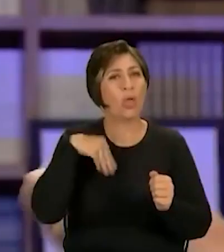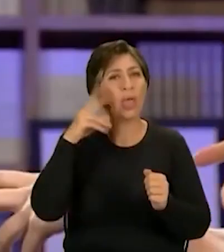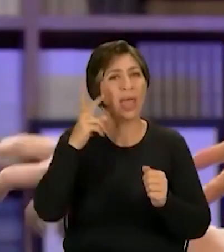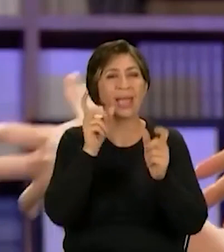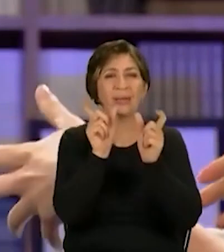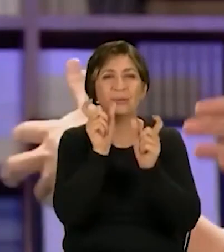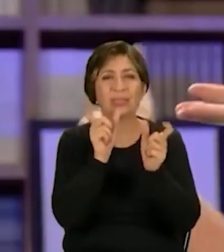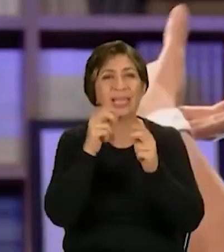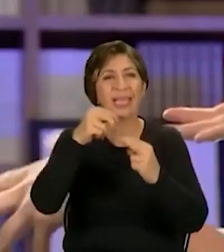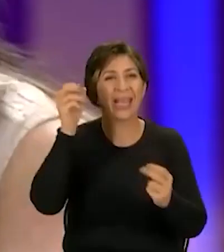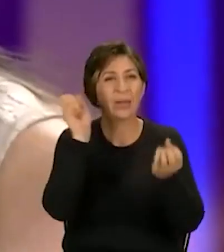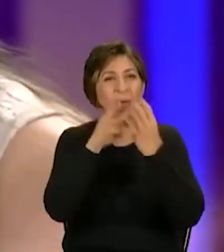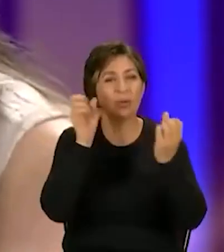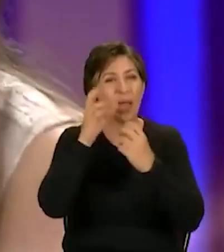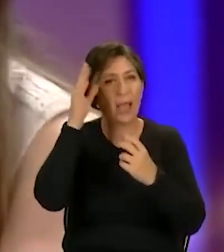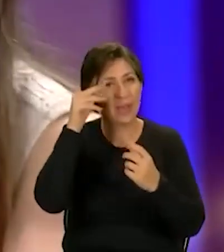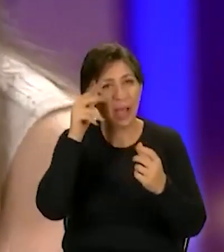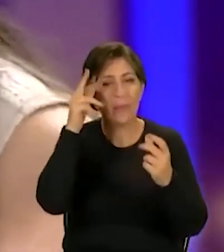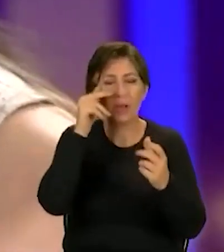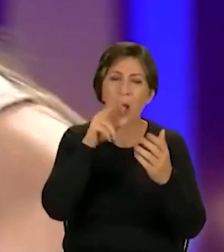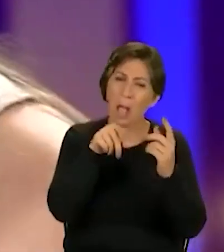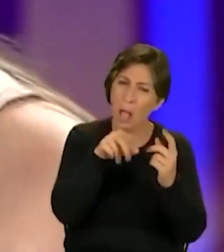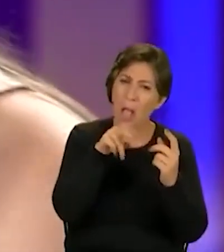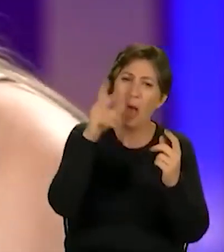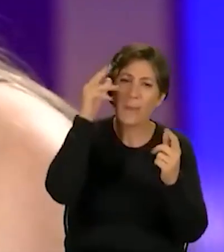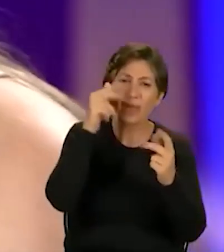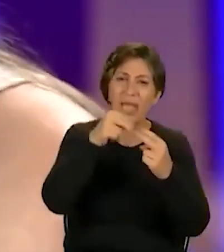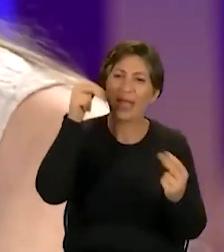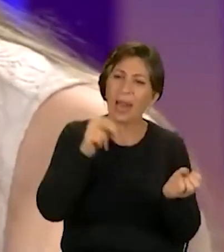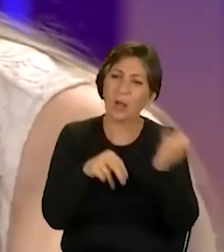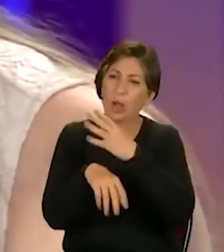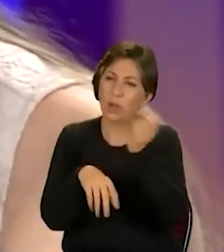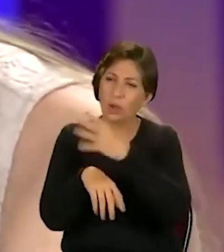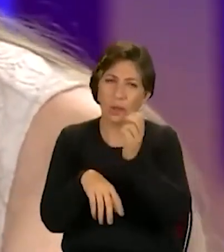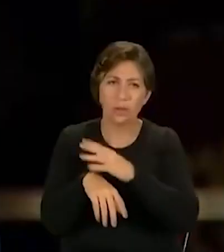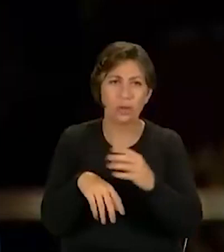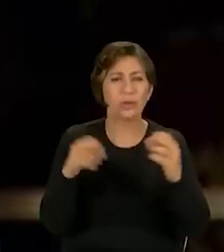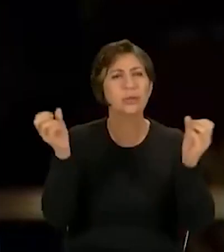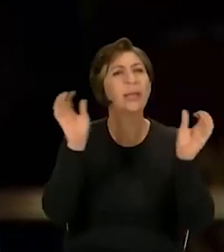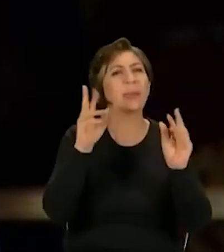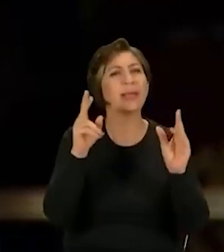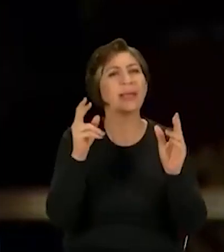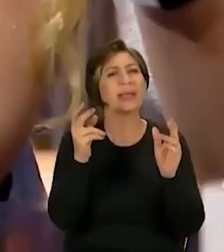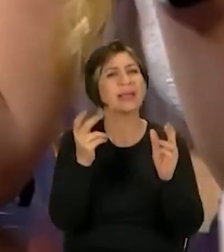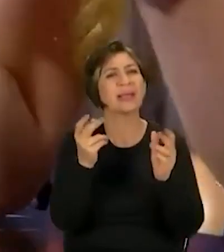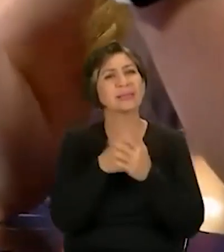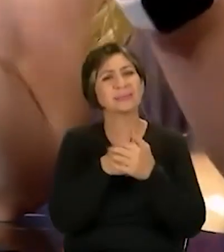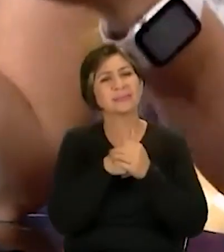küçük küçük hikayeler falan gönderiyor bu Amerikalı arkadaşa. Bu Amerikalı arkadaş Amerikan şeylerin hikayelerini, işte bu efendime